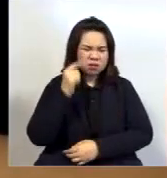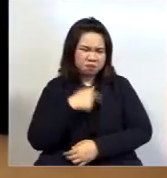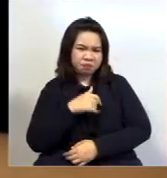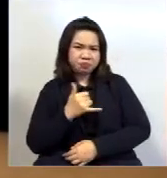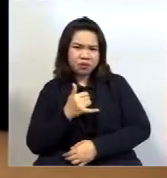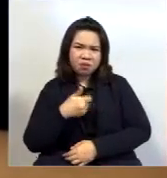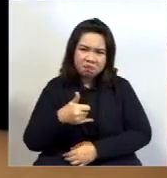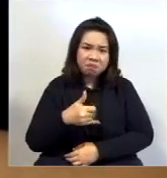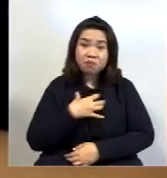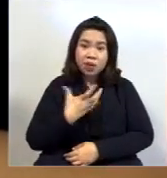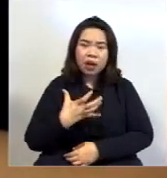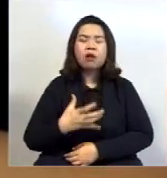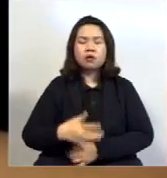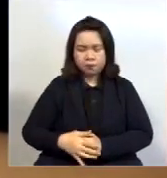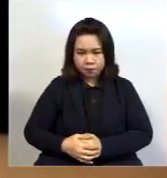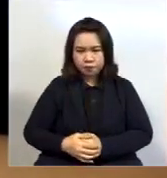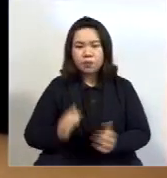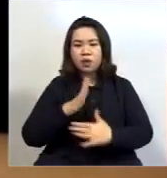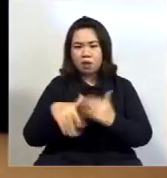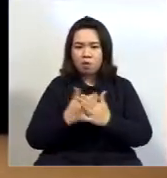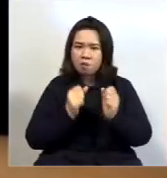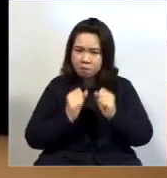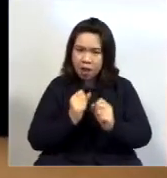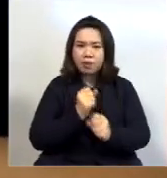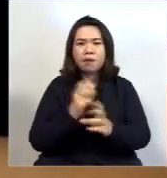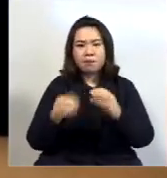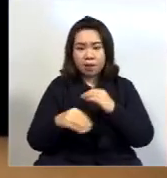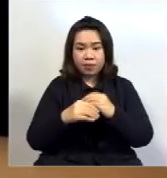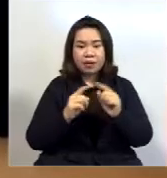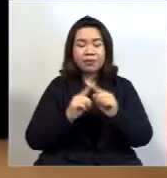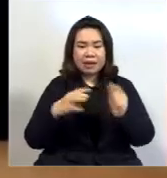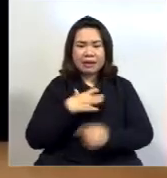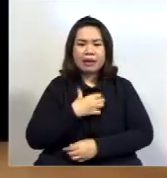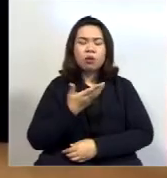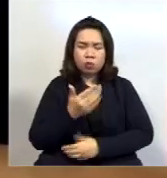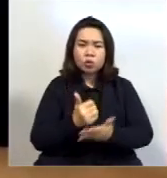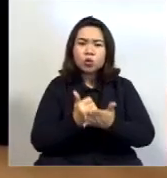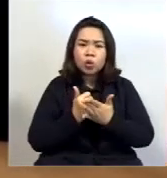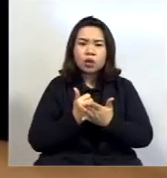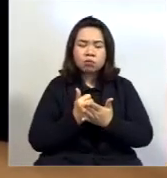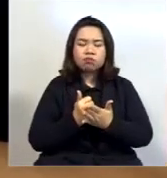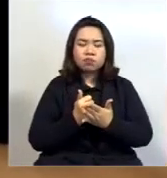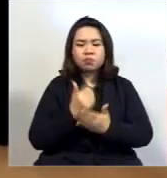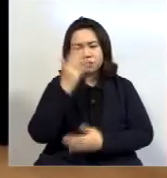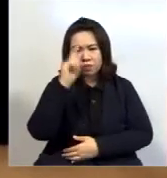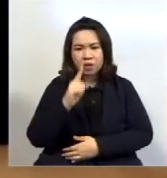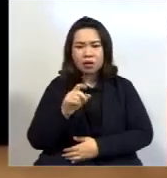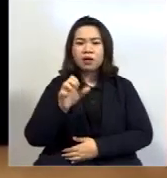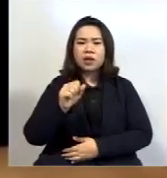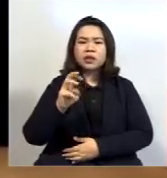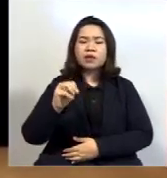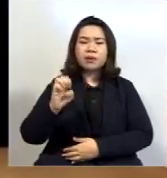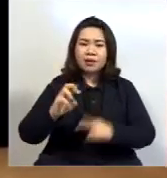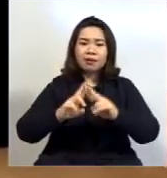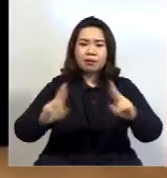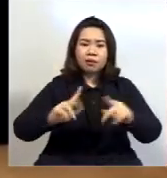จต่างๆนะคะเพราะฉะนั้นทุกเรื่องก็พยายามทำเพิ่มเติมนะคะแต่ก็อยากจะให้ช่วยนะคะเพราะว่าต้องบอกว่า SME ทั้งหลาย